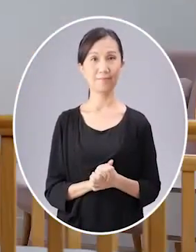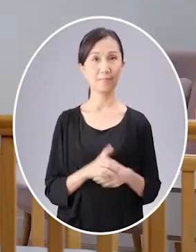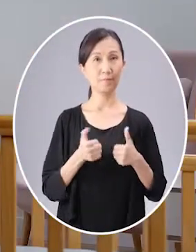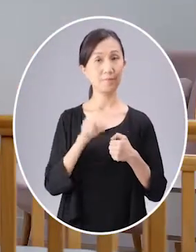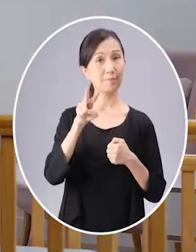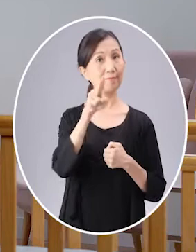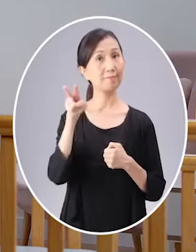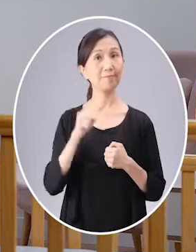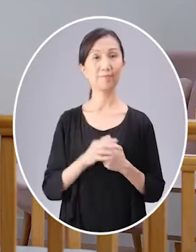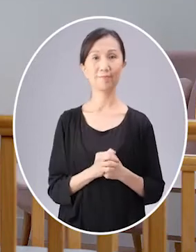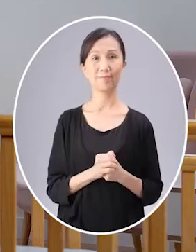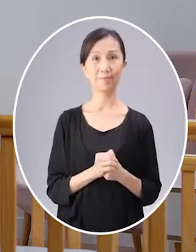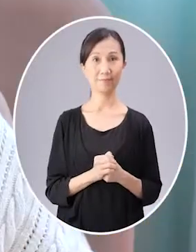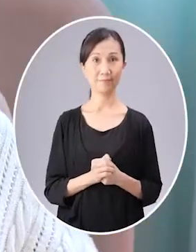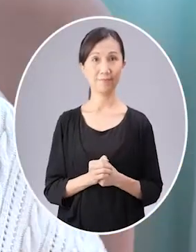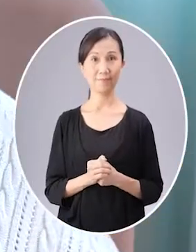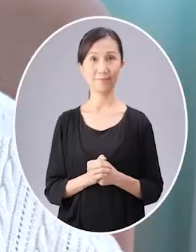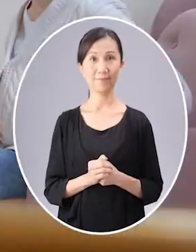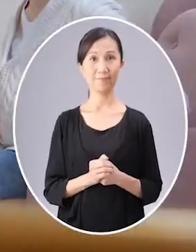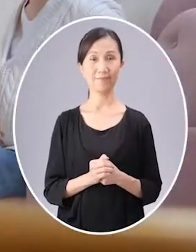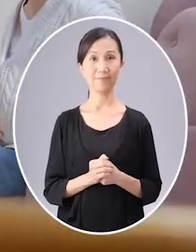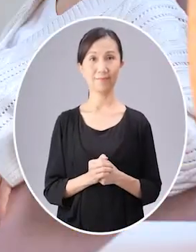老婆你睇下。